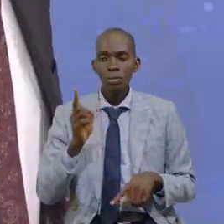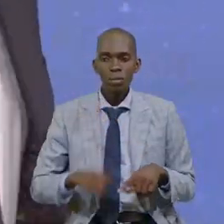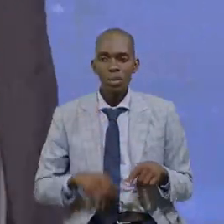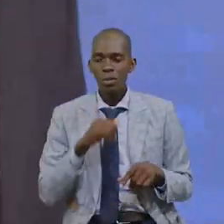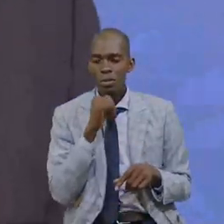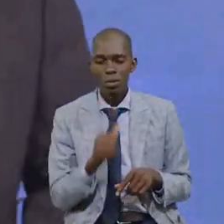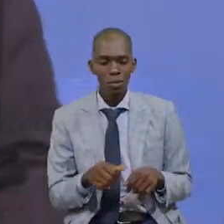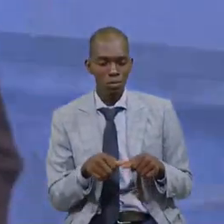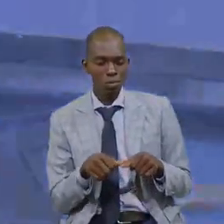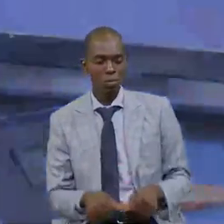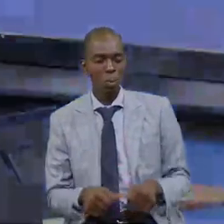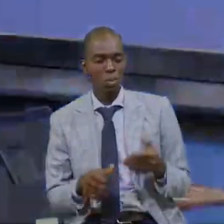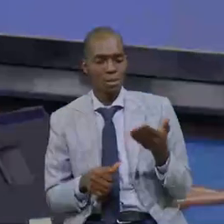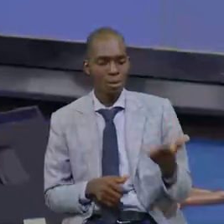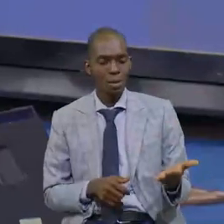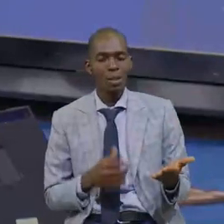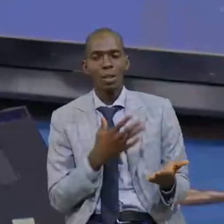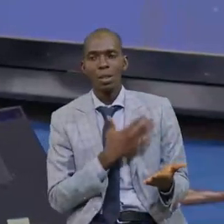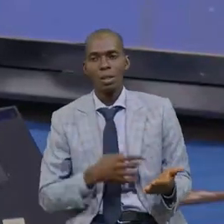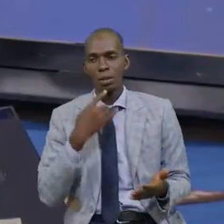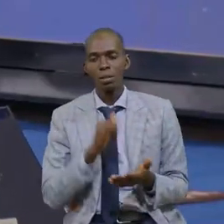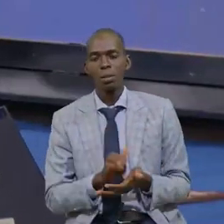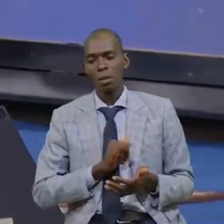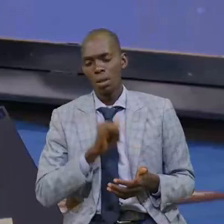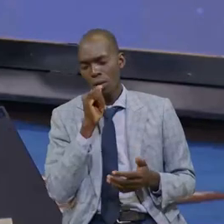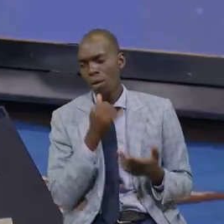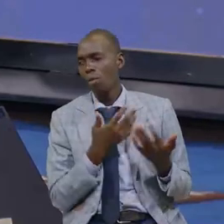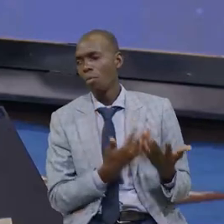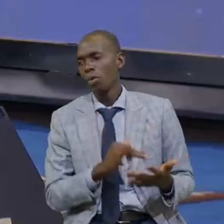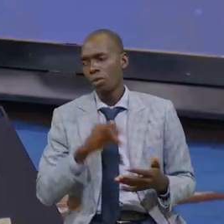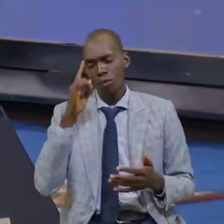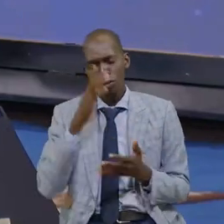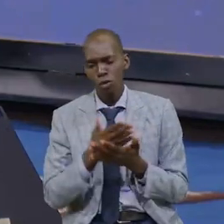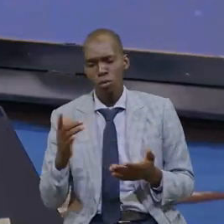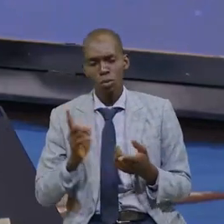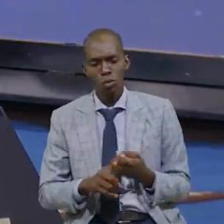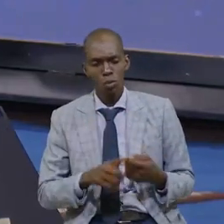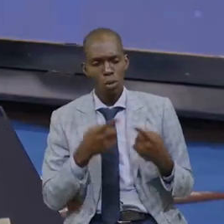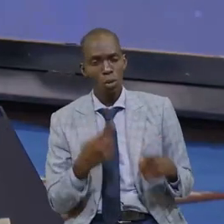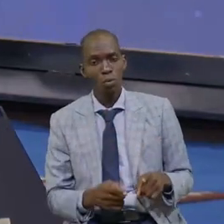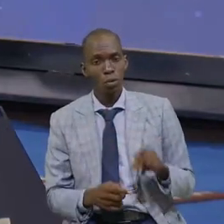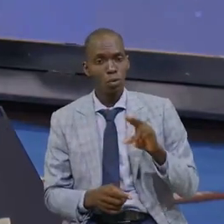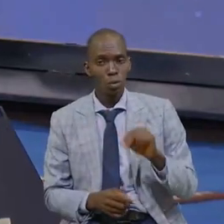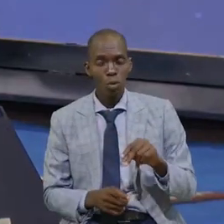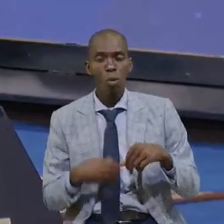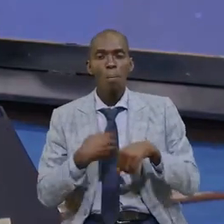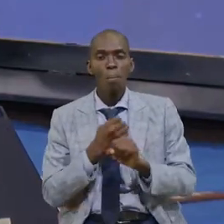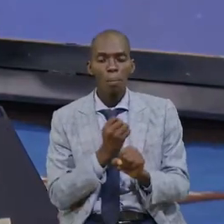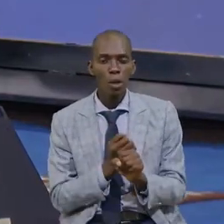Vous ne pouvez pas attendre là-bas et dire, oh, j'attends que quelque chose se passe. Fais